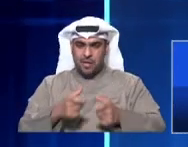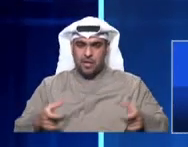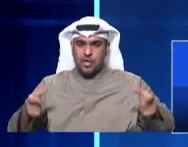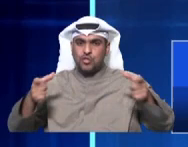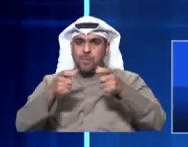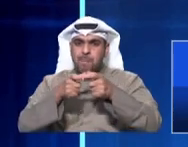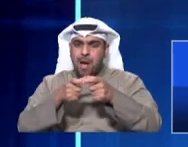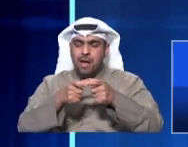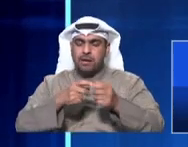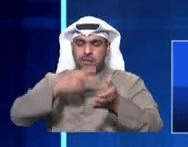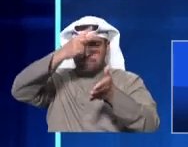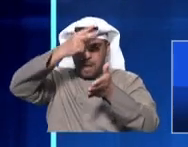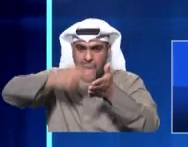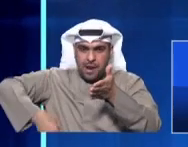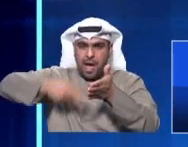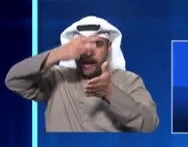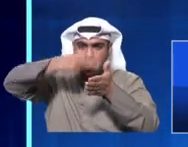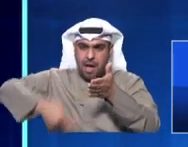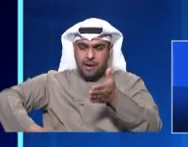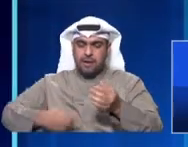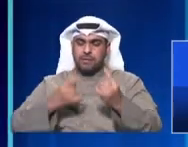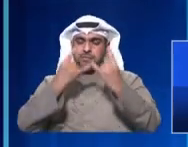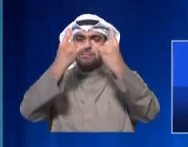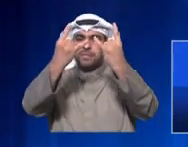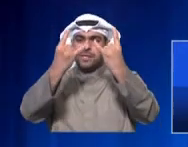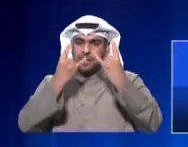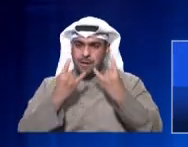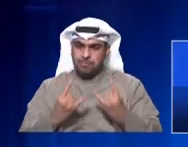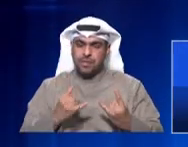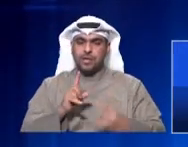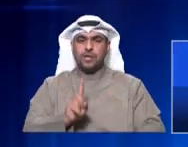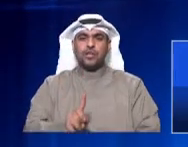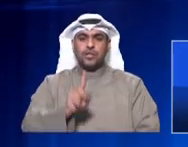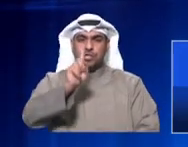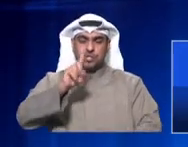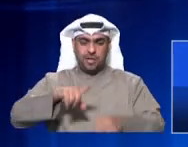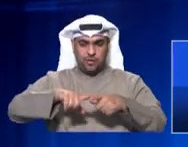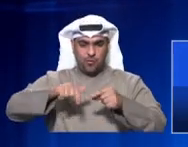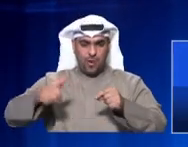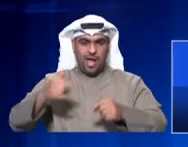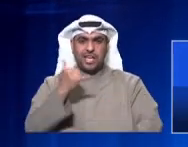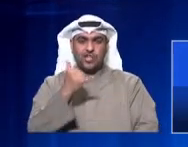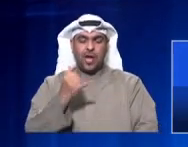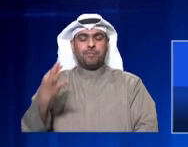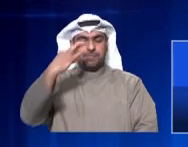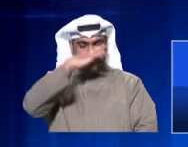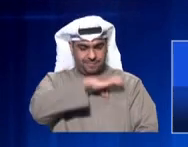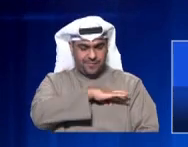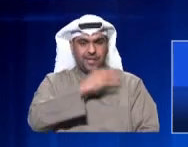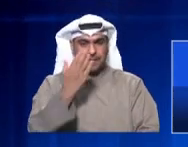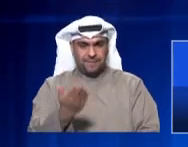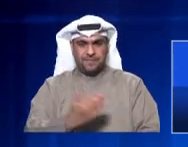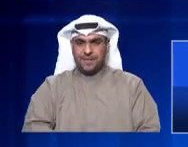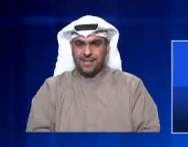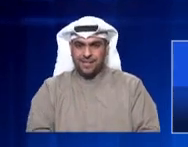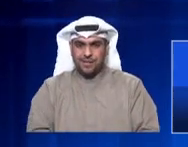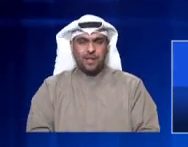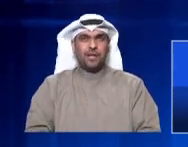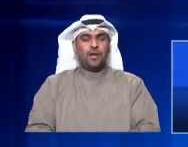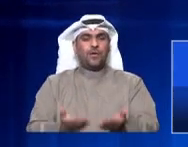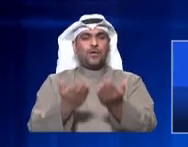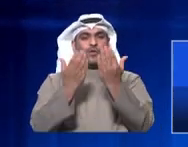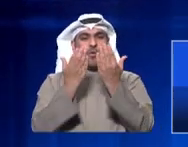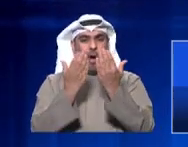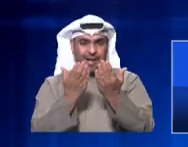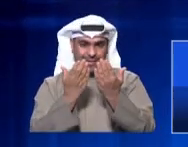من قرارات سديدة ستسهم في تحقيق تطلعات دول وأبناء المجلس، مبتهلا سموه إلى الباري جل